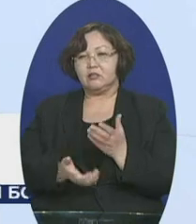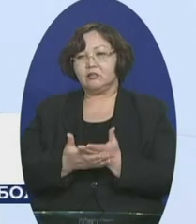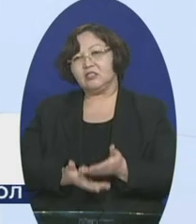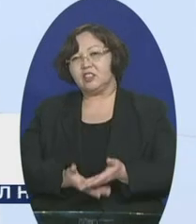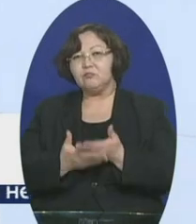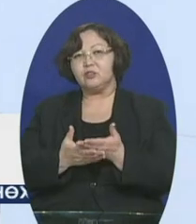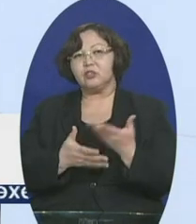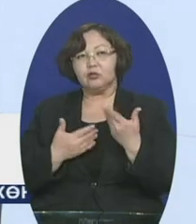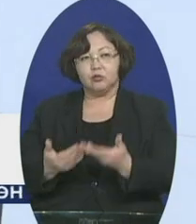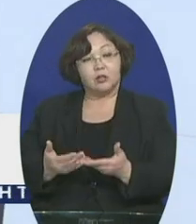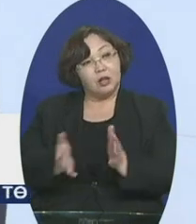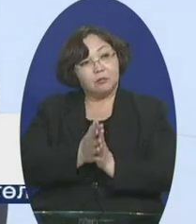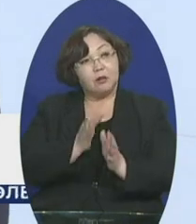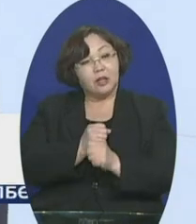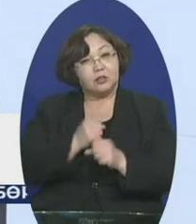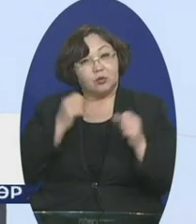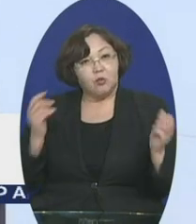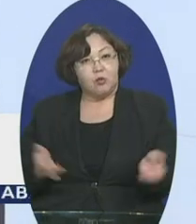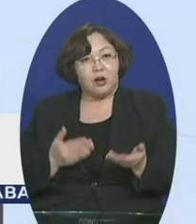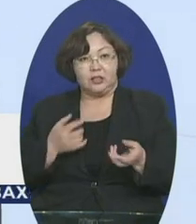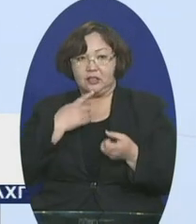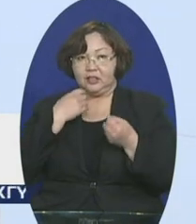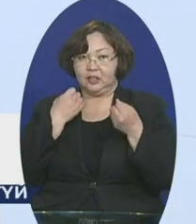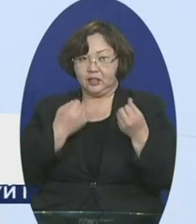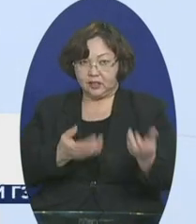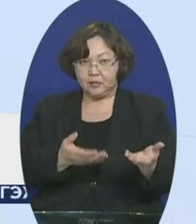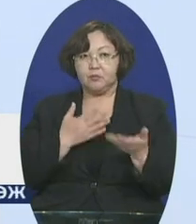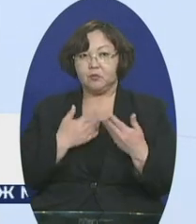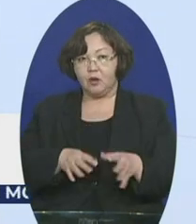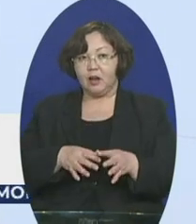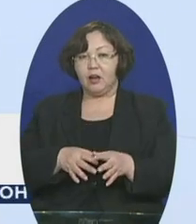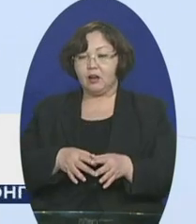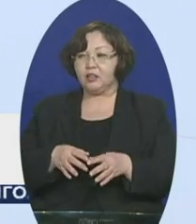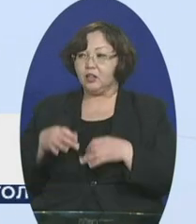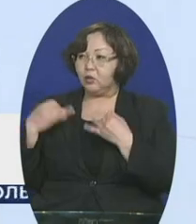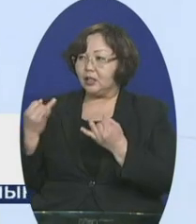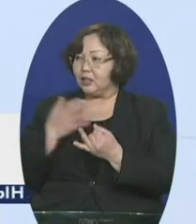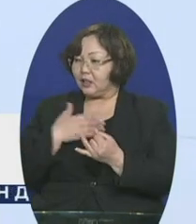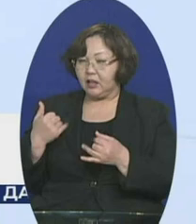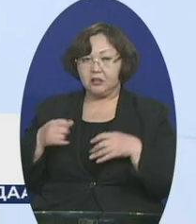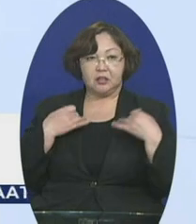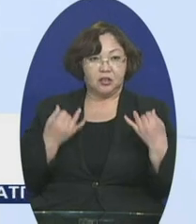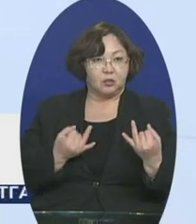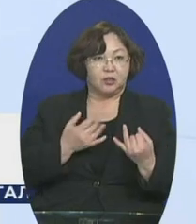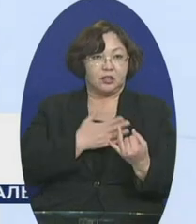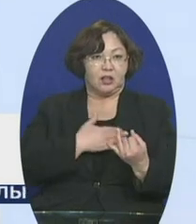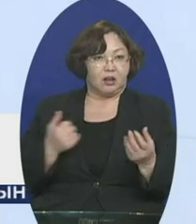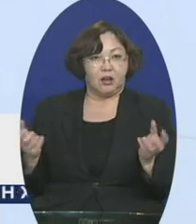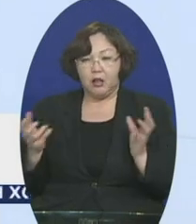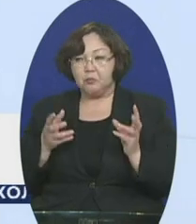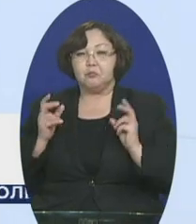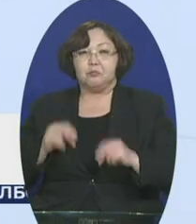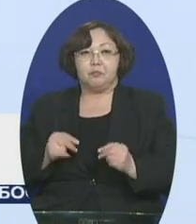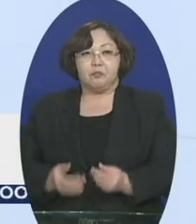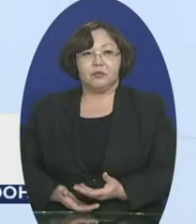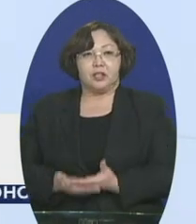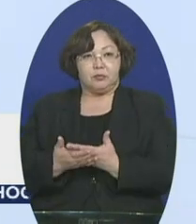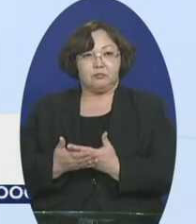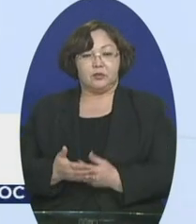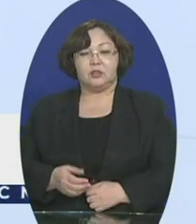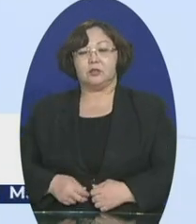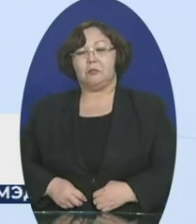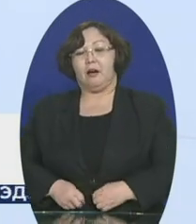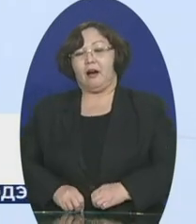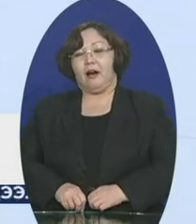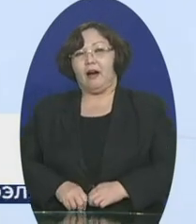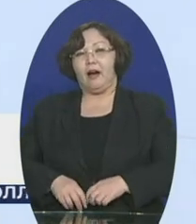ажиллая гэдэг уриалга гаргалаа. Энэ уриалгыг мөн хоёр бүлгийн дарга нар бас дэмжиж хүлээж авлаа. 6 дахь